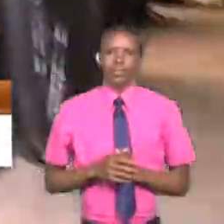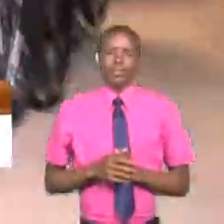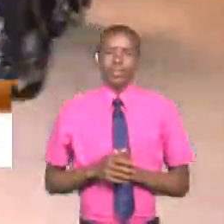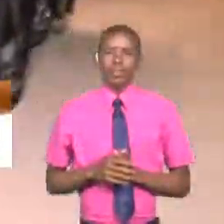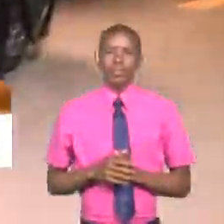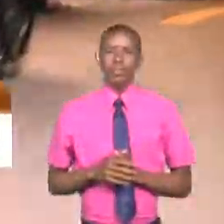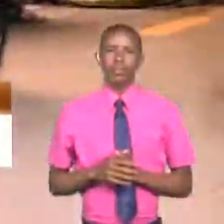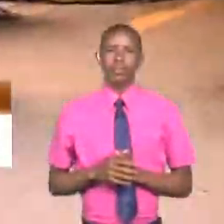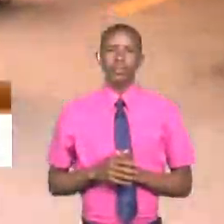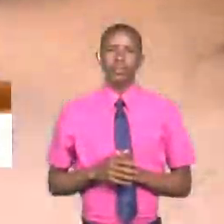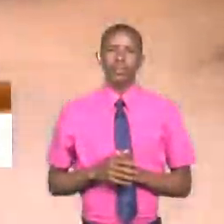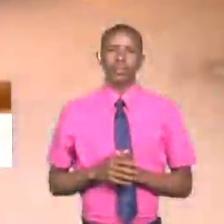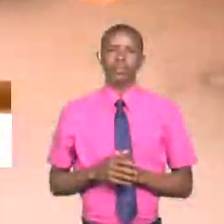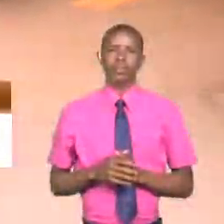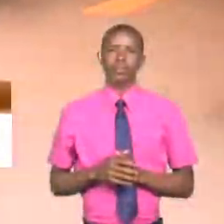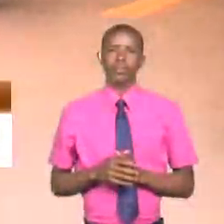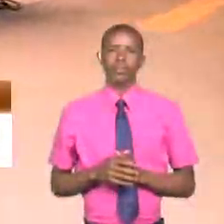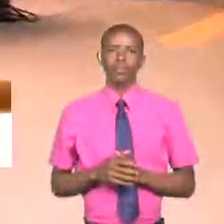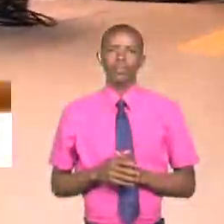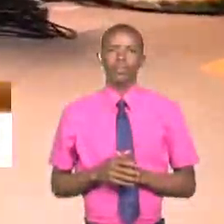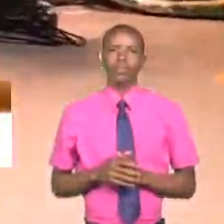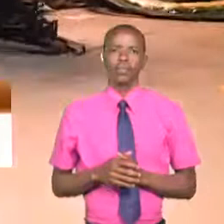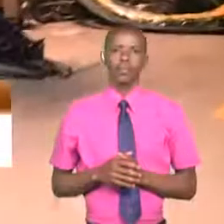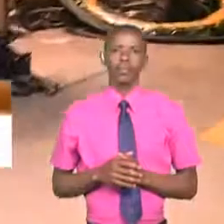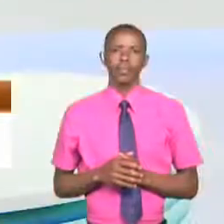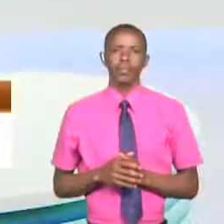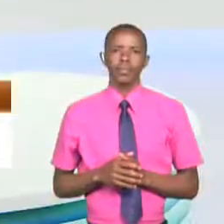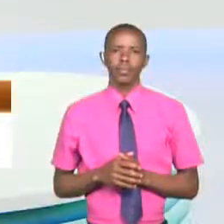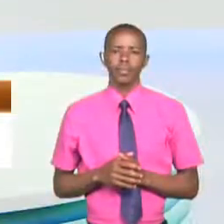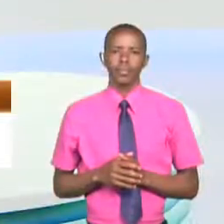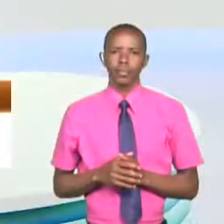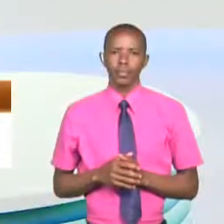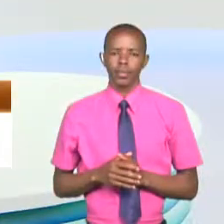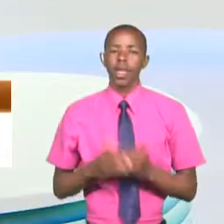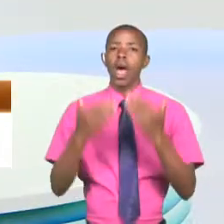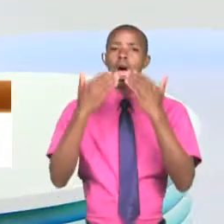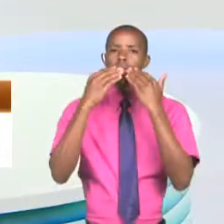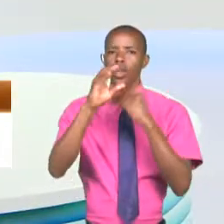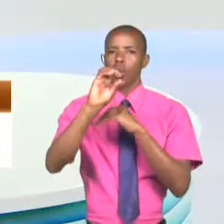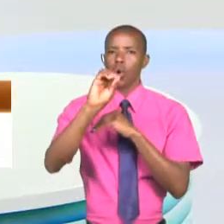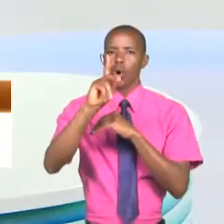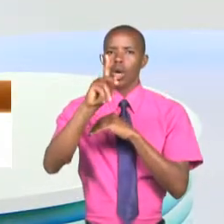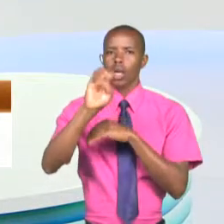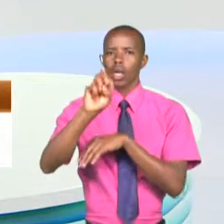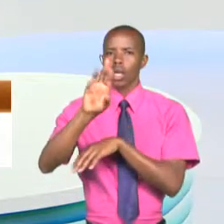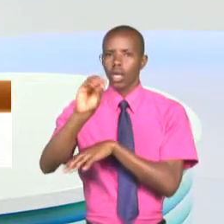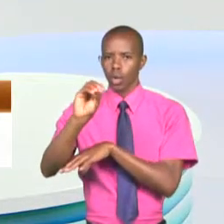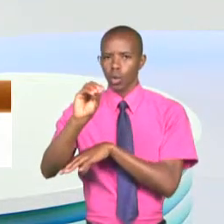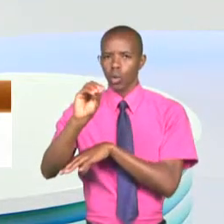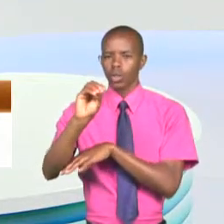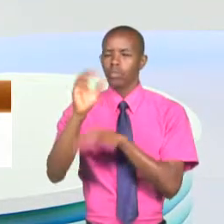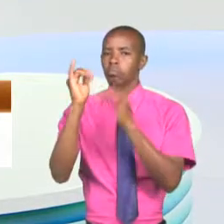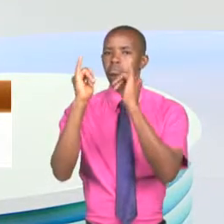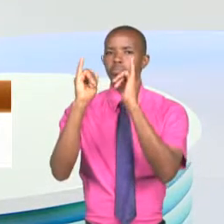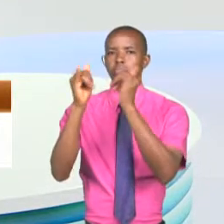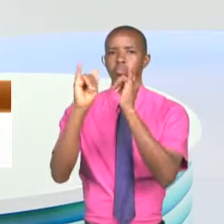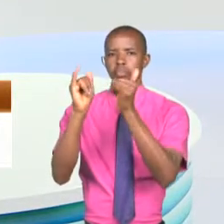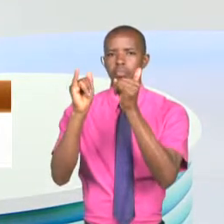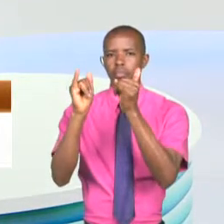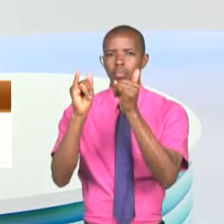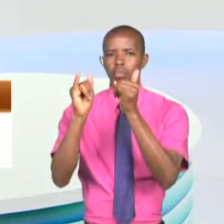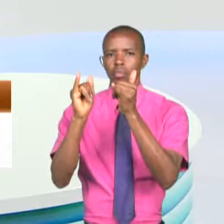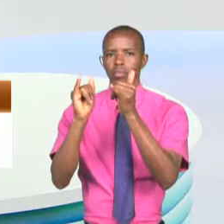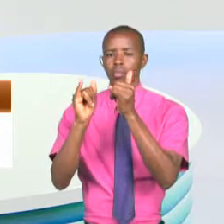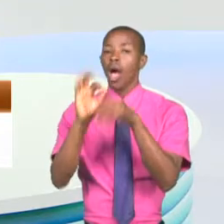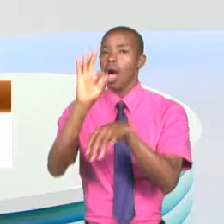Andrew Okero, Switch TV. Shukran sana Andrew Okero kwa taarifa hiyo. Mtazamaji, nusu